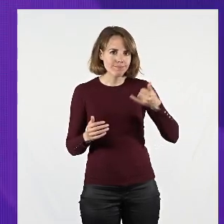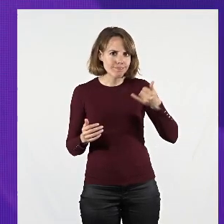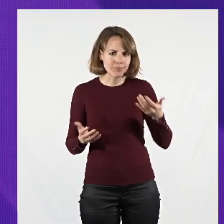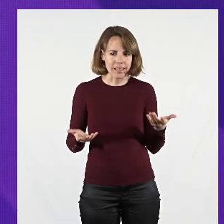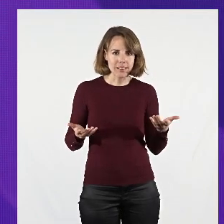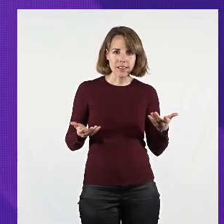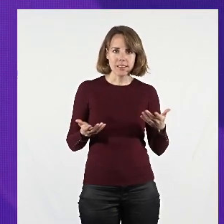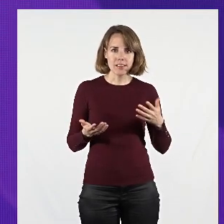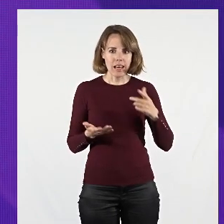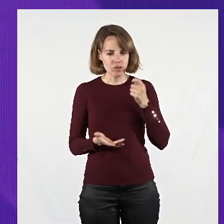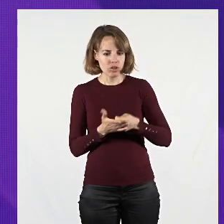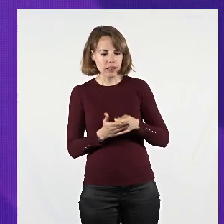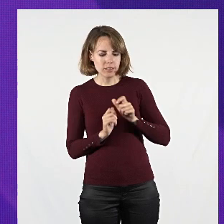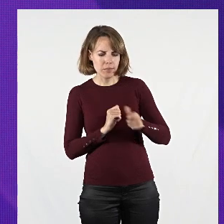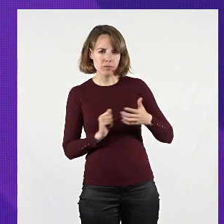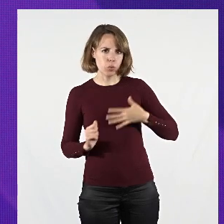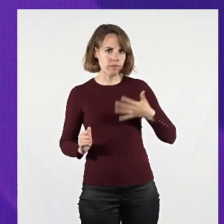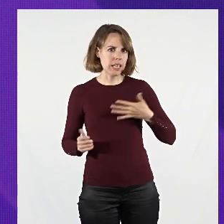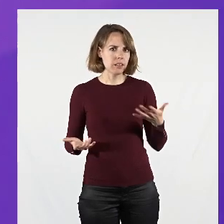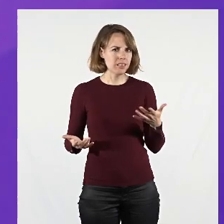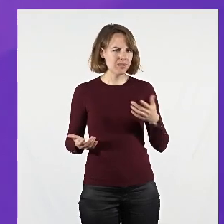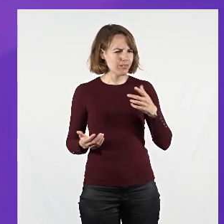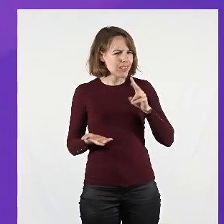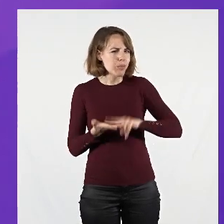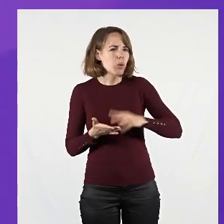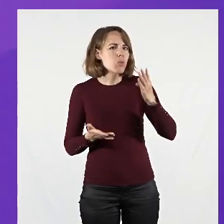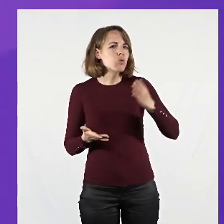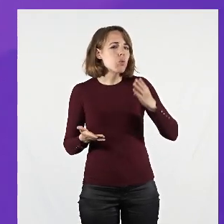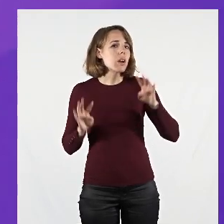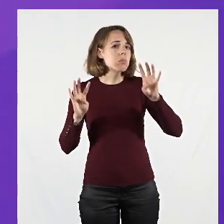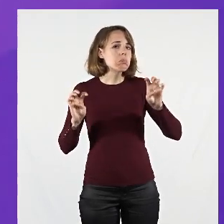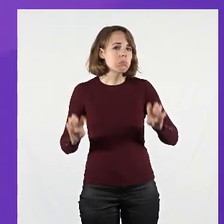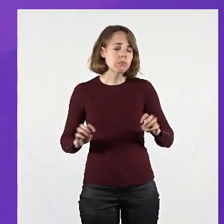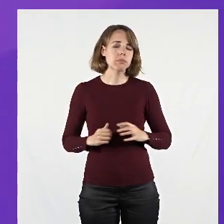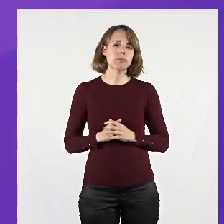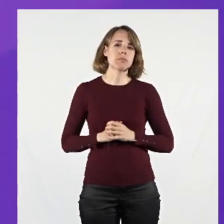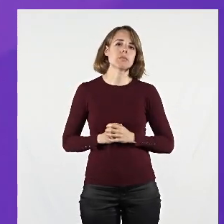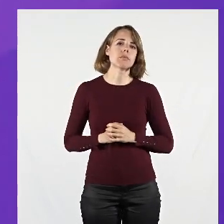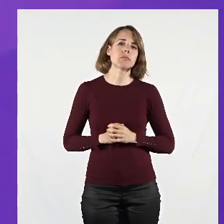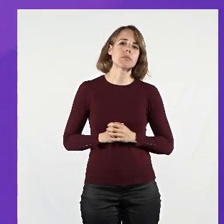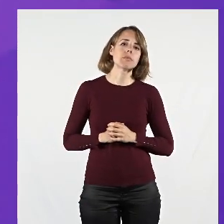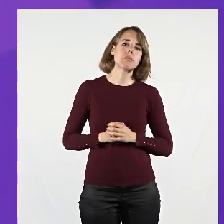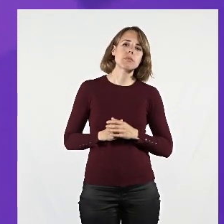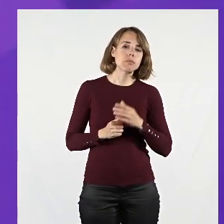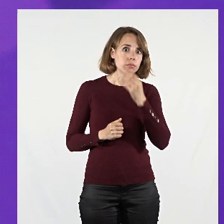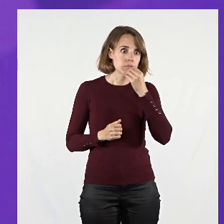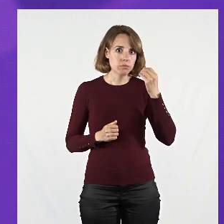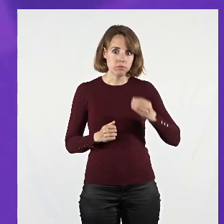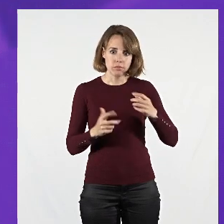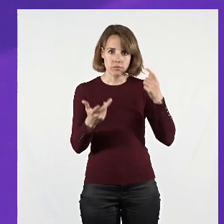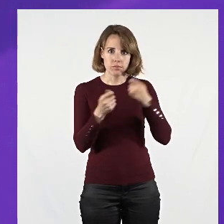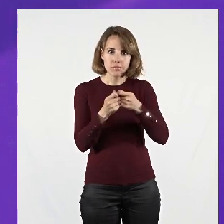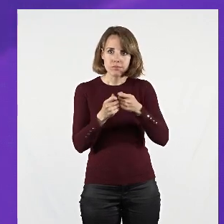acheter va servir et est-ce qu'elle répond à un réel besoin. Il faut se poser la question du nombre d'aides techniques dont on a besoin pour pouvoir répondre aux